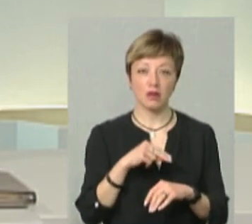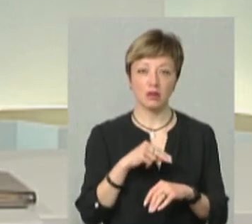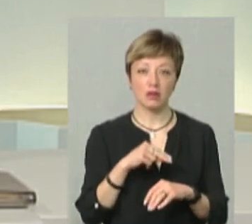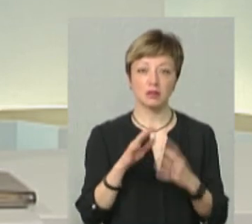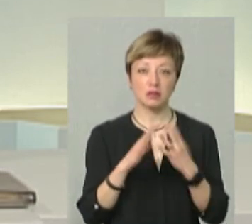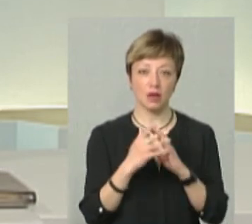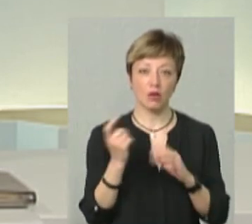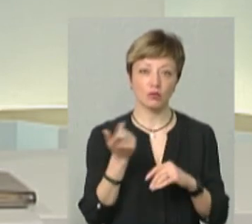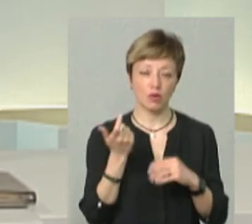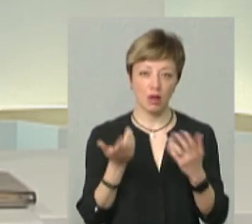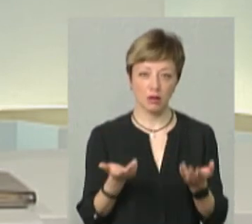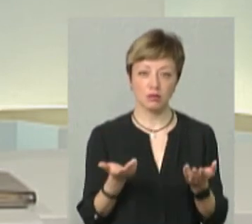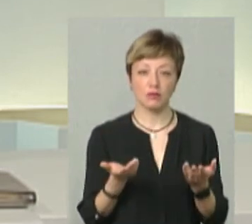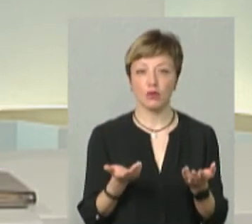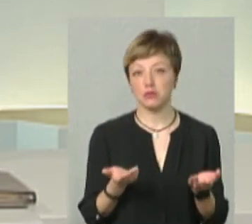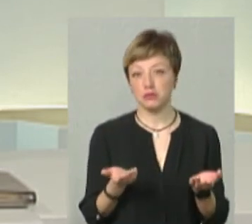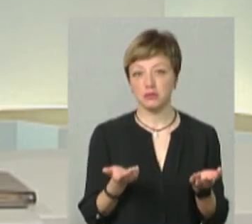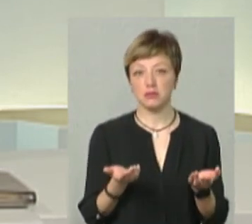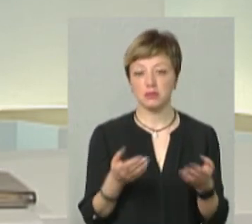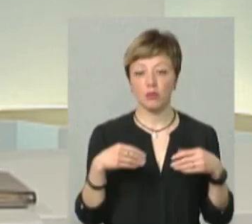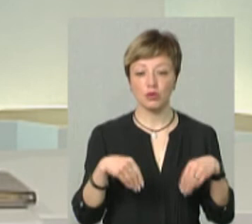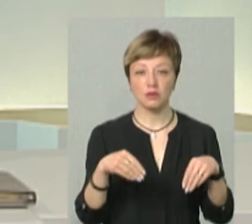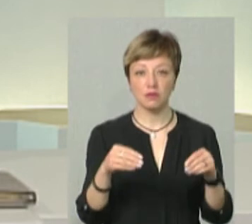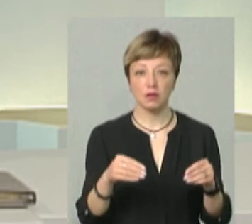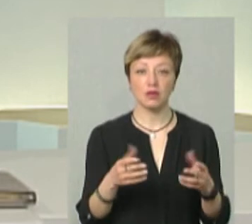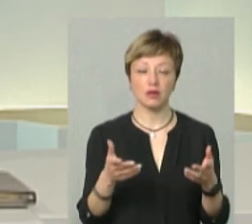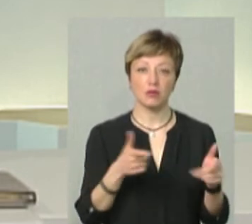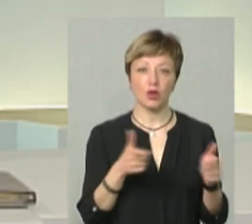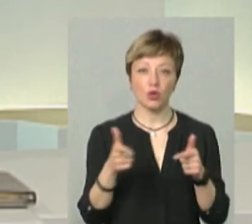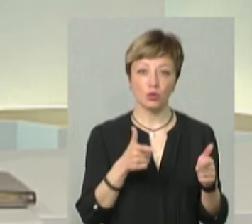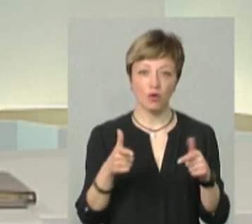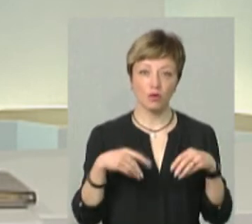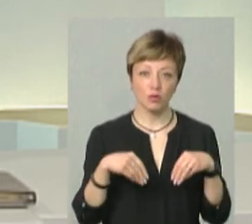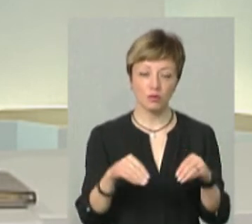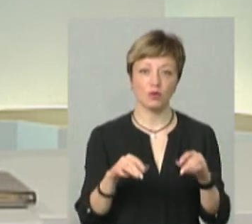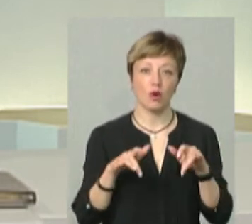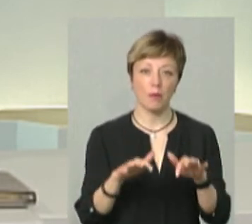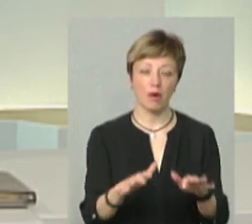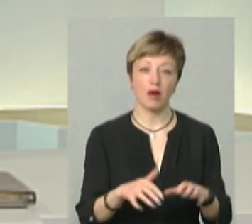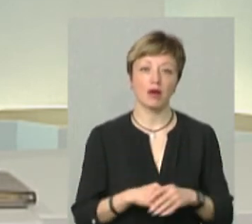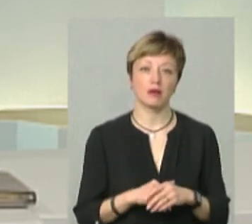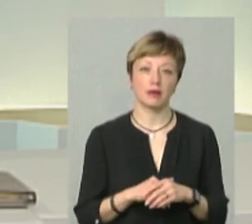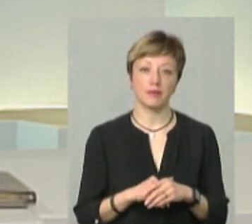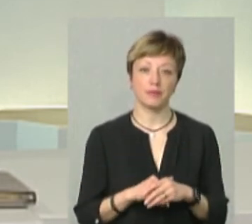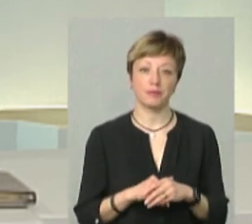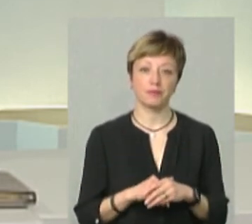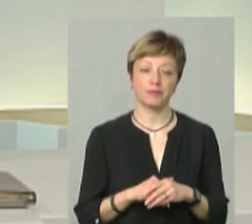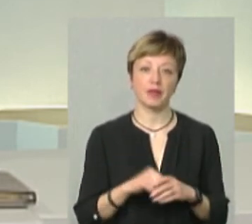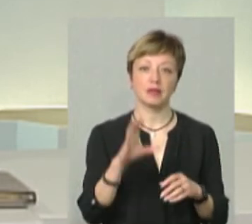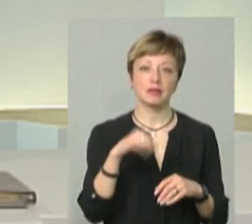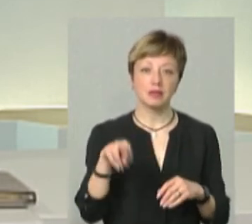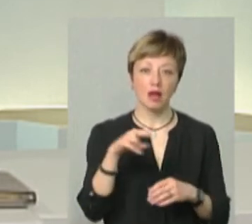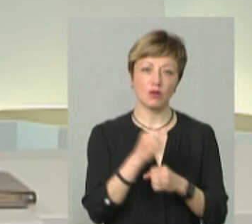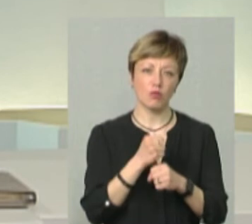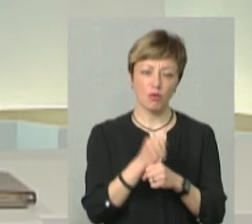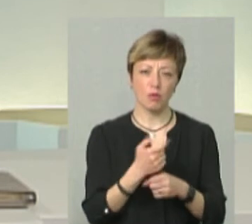В основному працювало сільське господарство. Посівні компанії, підготовка до посівної компанії, сади,